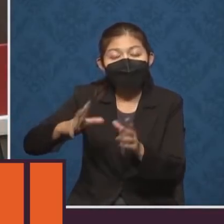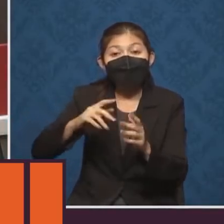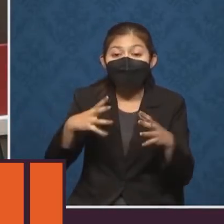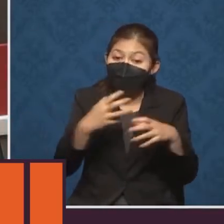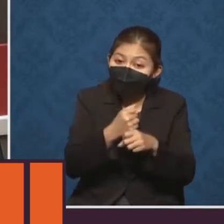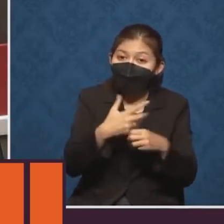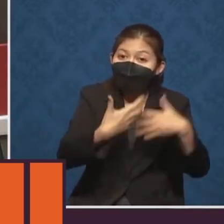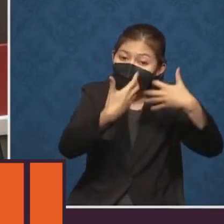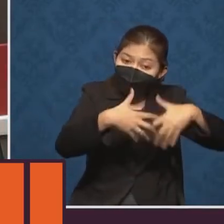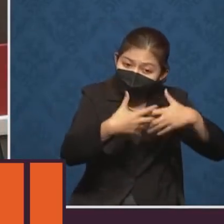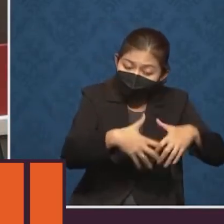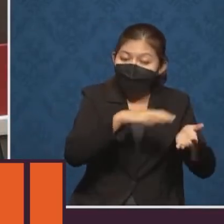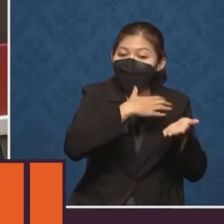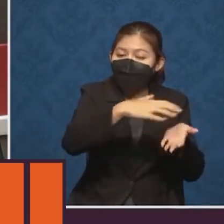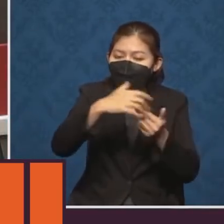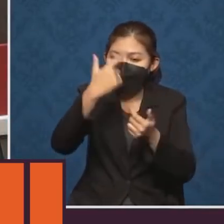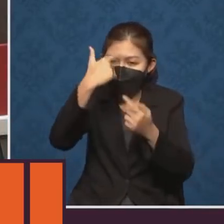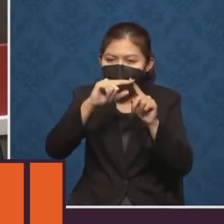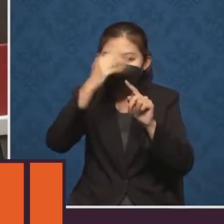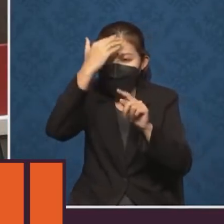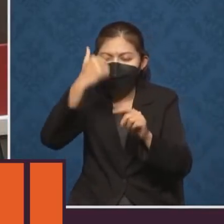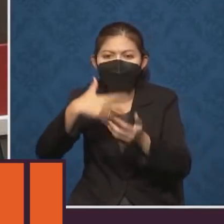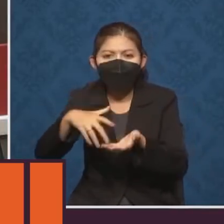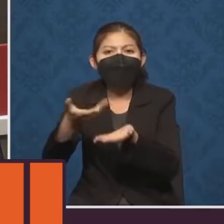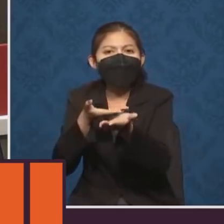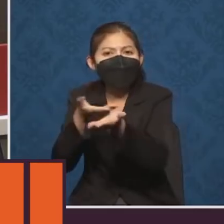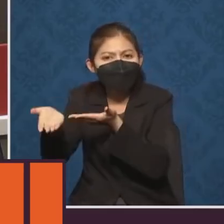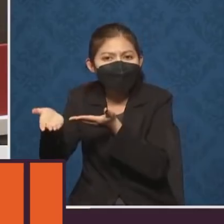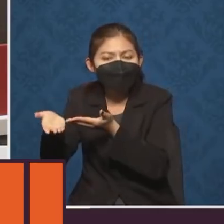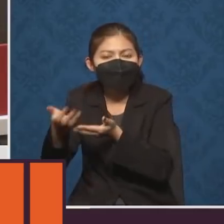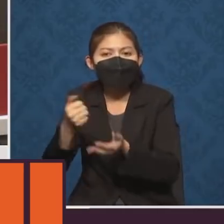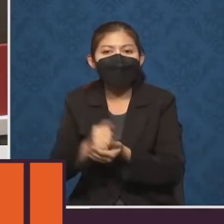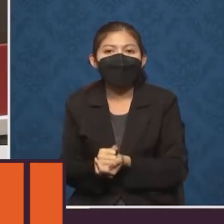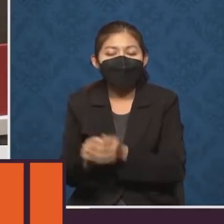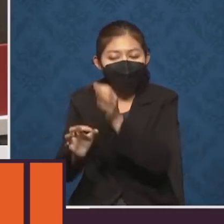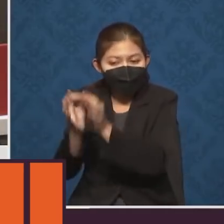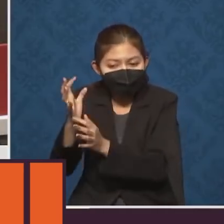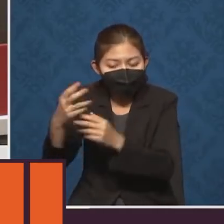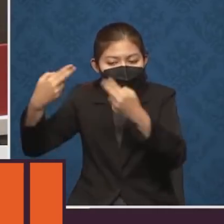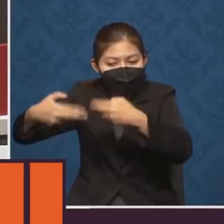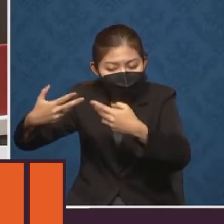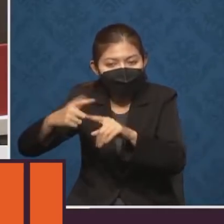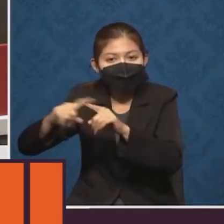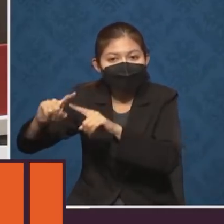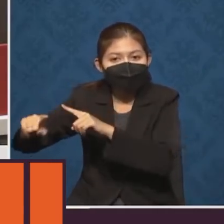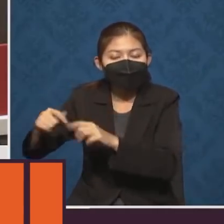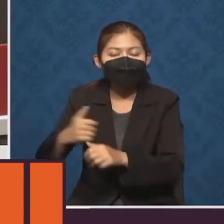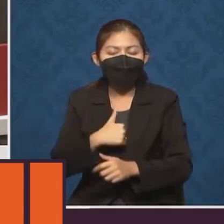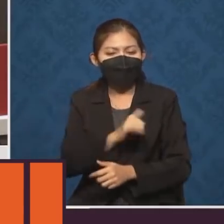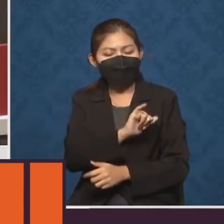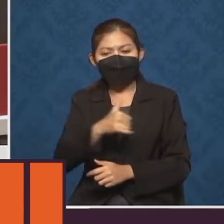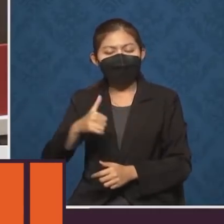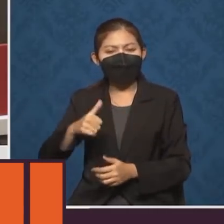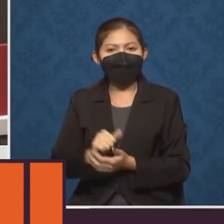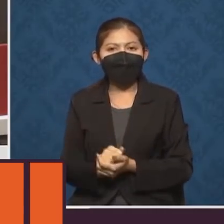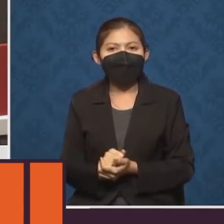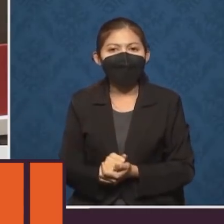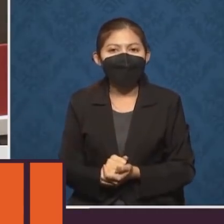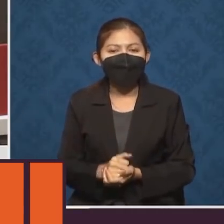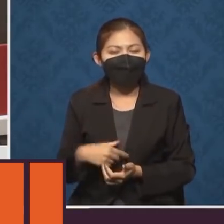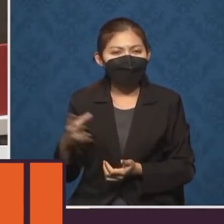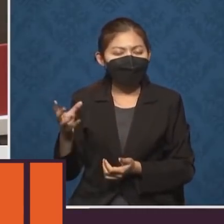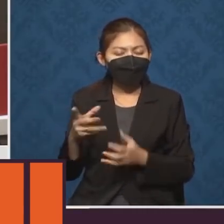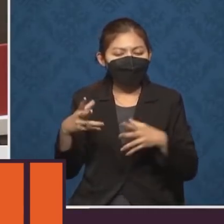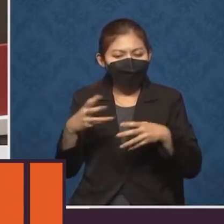ผลิตแต่ว่าทำไมเราจะต้องไปซื้อผงลอยสังคังอยู่จะก็เลยไม่มั่นใจครับว่าว่าสุกแล้วเนี่ยมันยัง